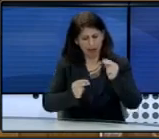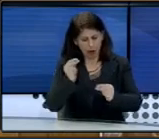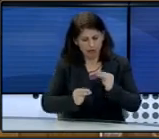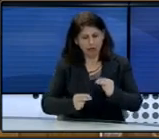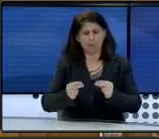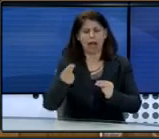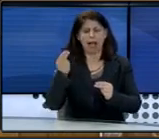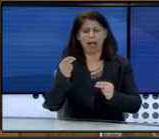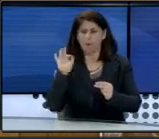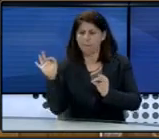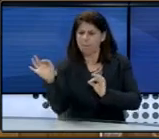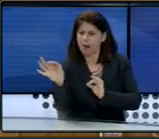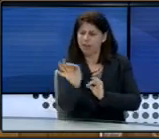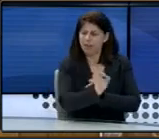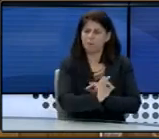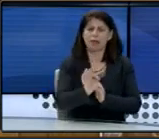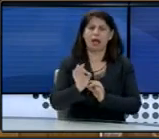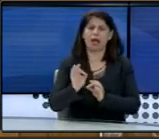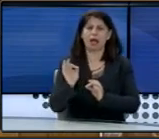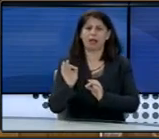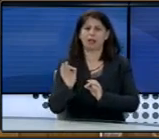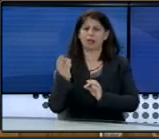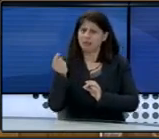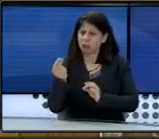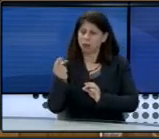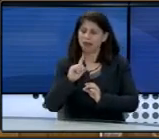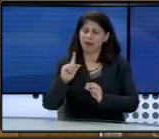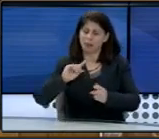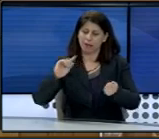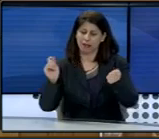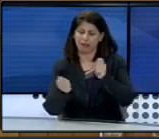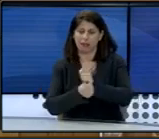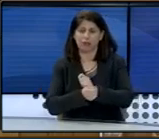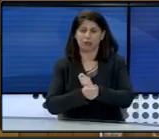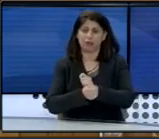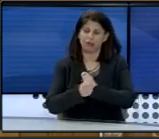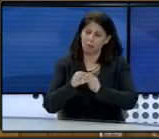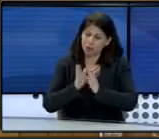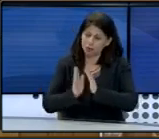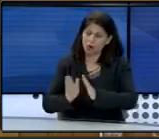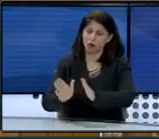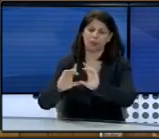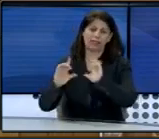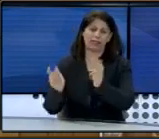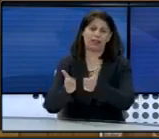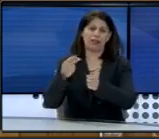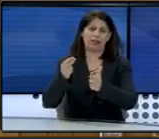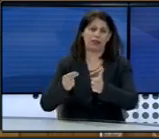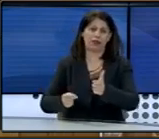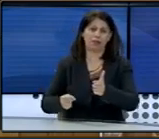της οικονομίας και να μην μετατραπεί, να μην υπησέλθει και στα εθνικά μας